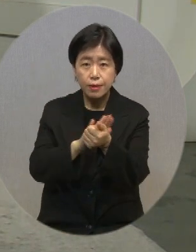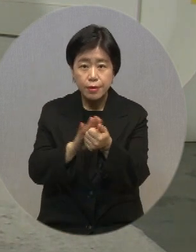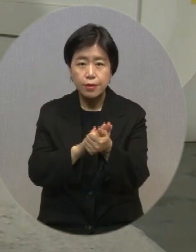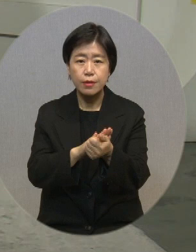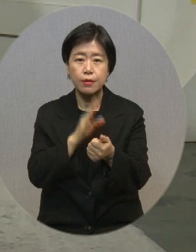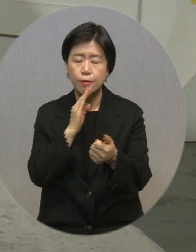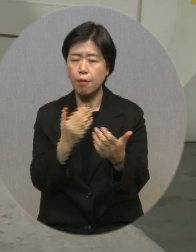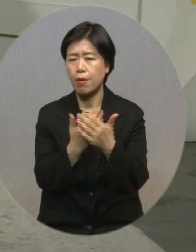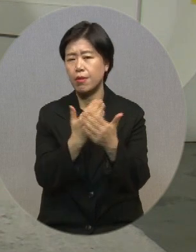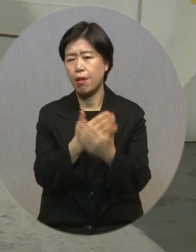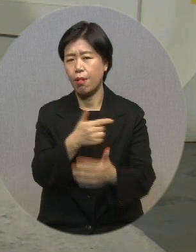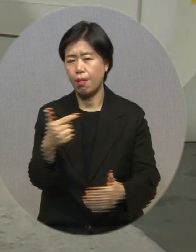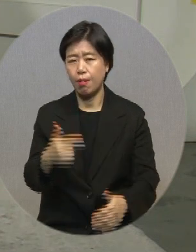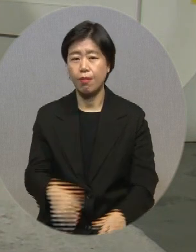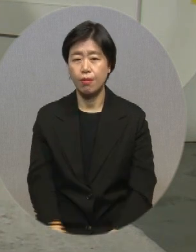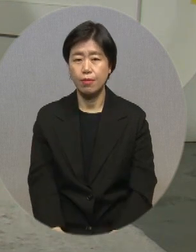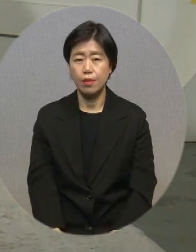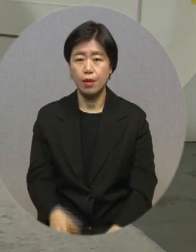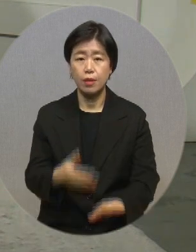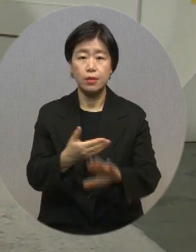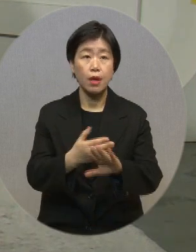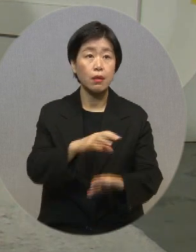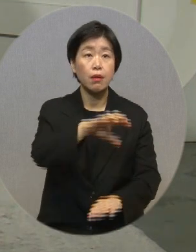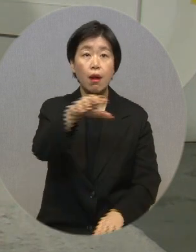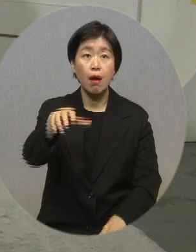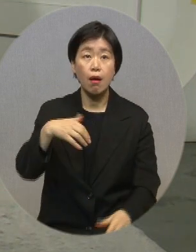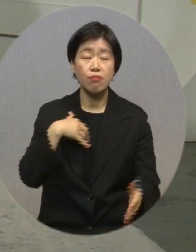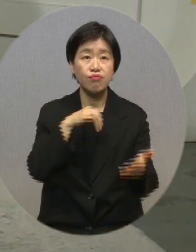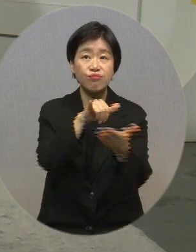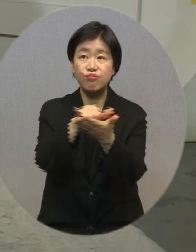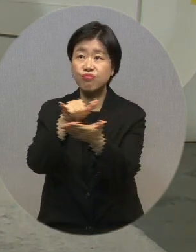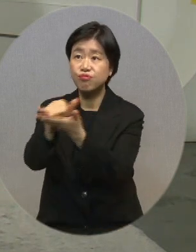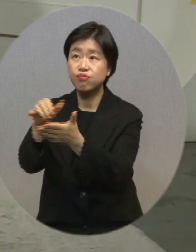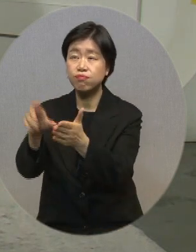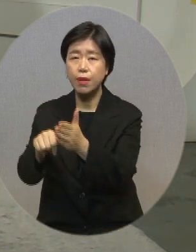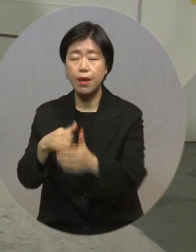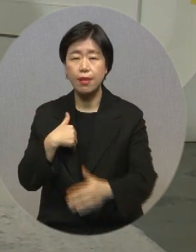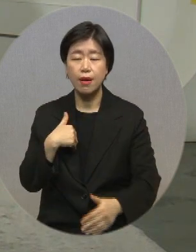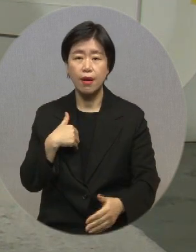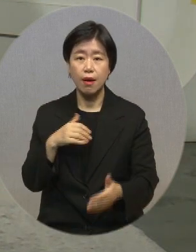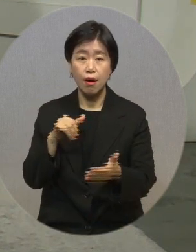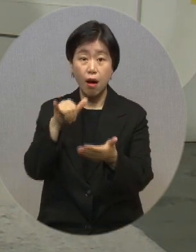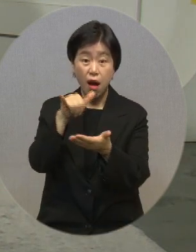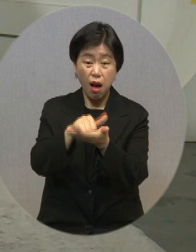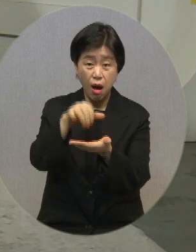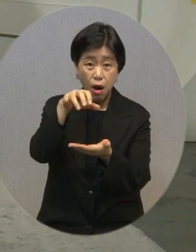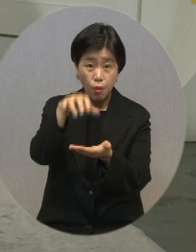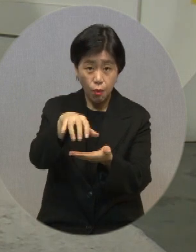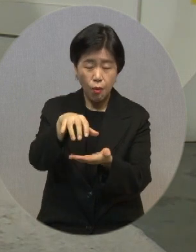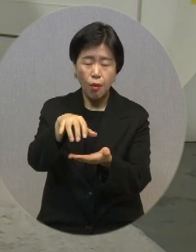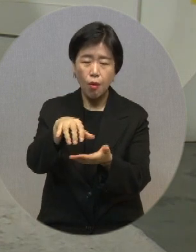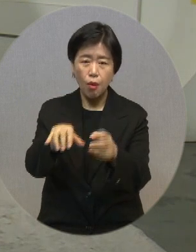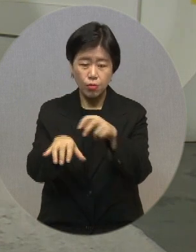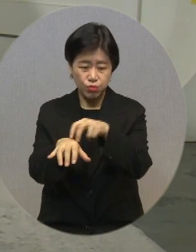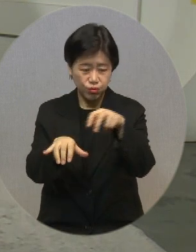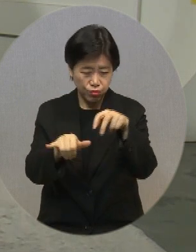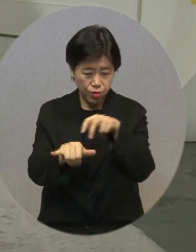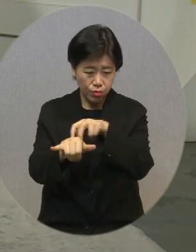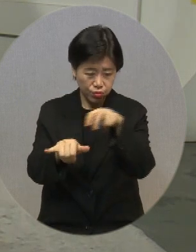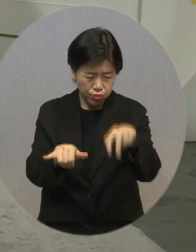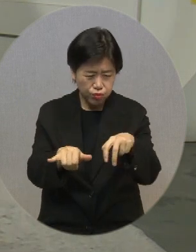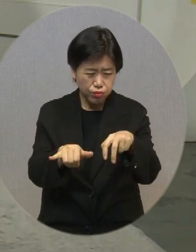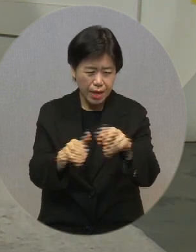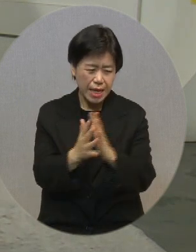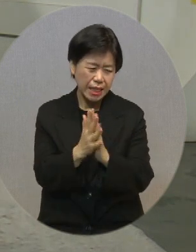네. 어디 가면 우리나라에서 있다 다른 나라 가면요. 네. 짜증이 나요. 줄 서야지, 기다려야지. 그냥 부지하세버리야.